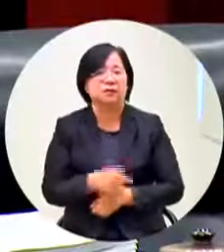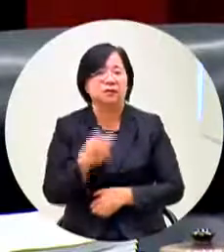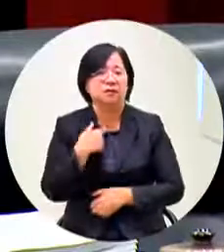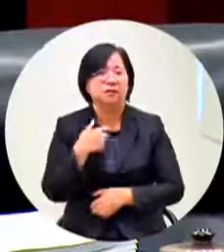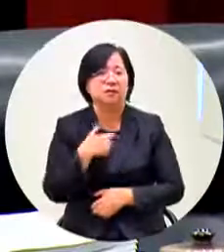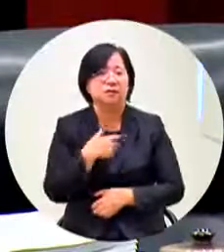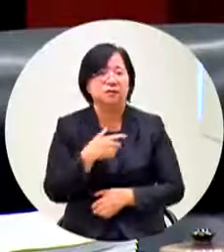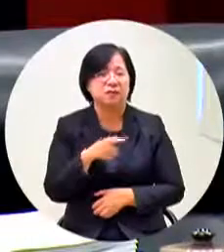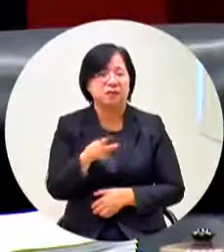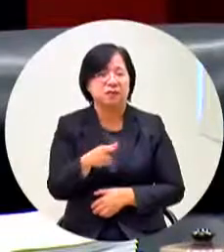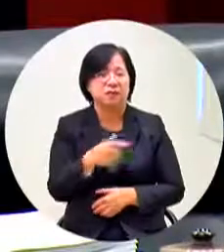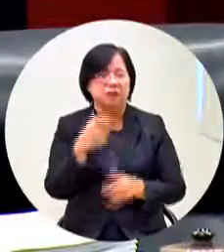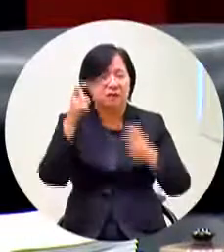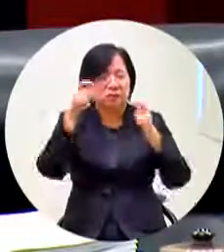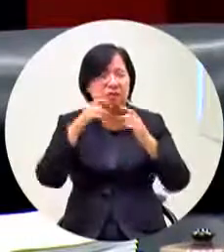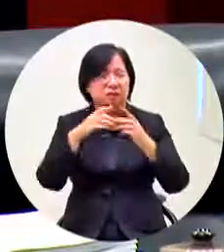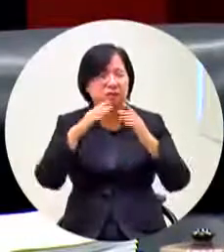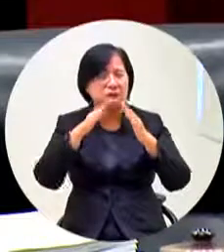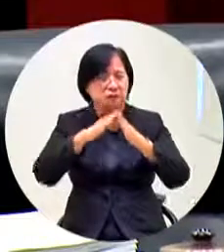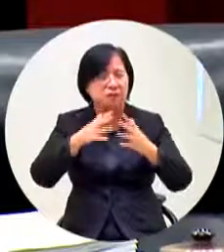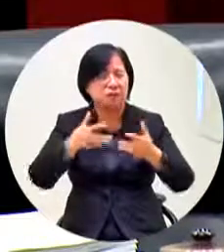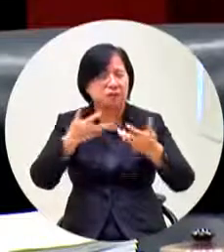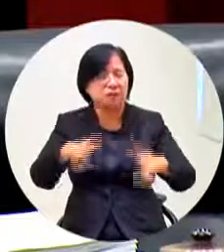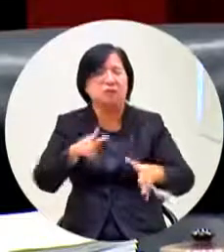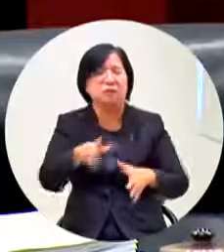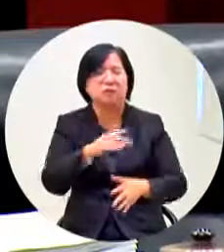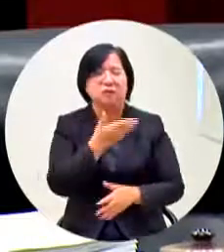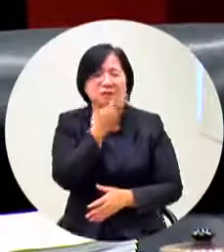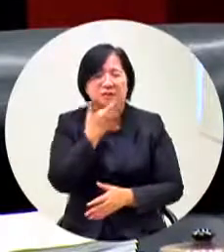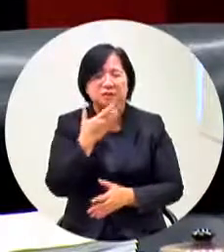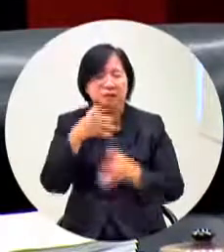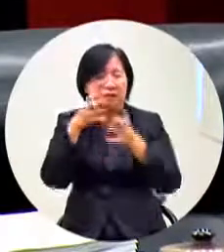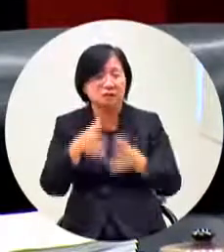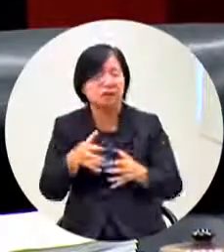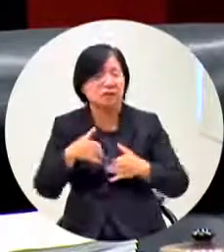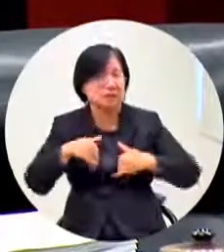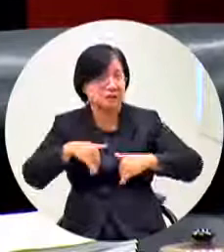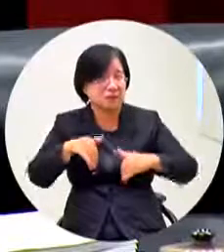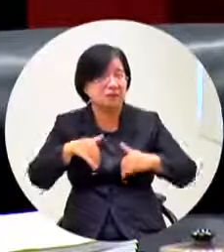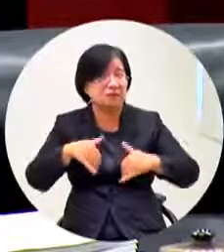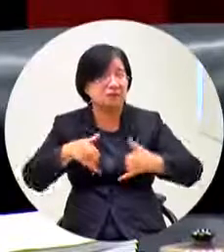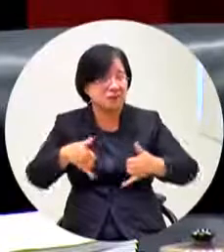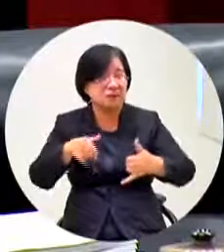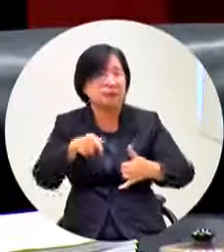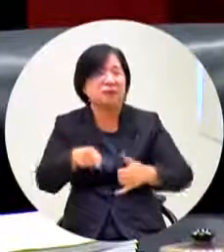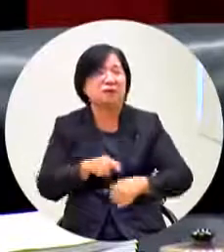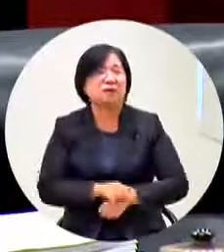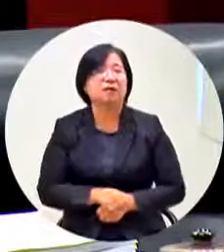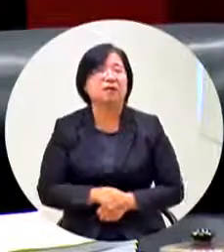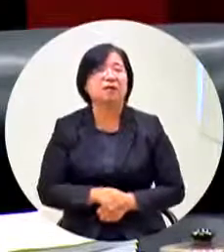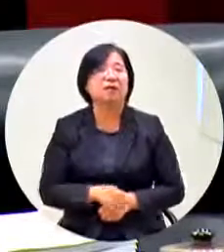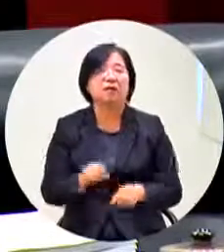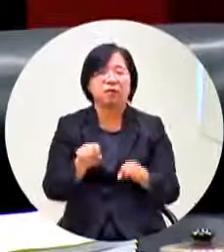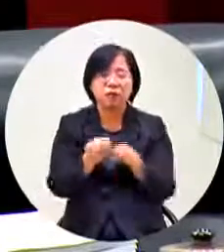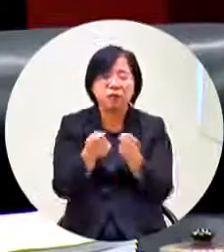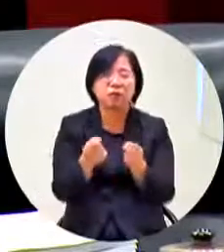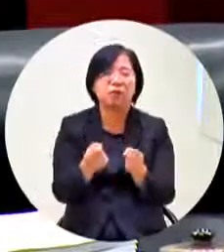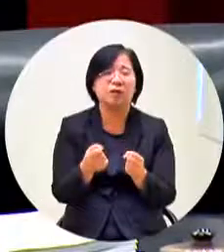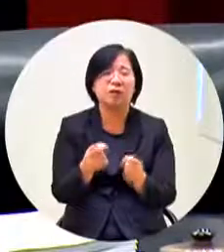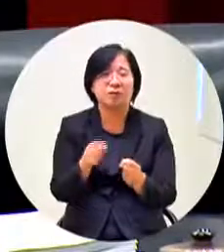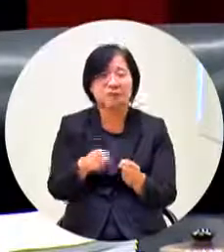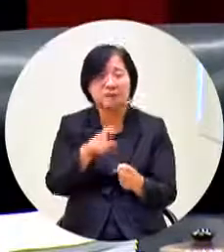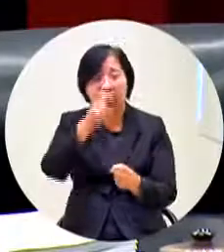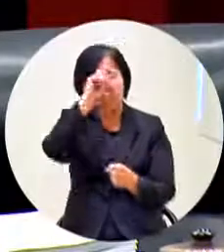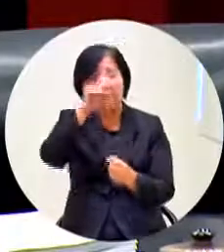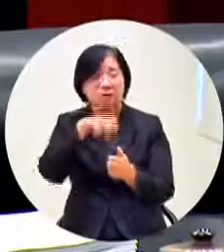都是像这样子，像建民路这种施设巷道，但是每次破了，希望我们养工处来铺